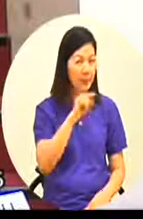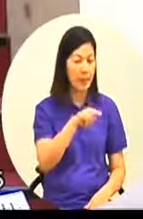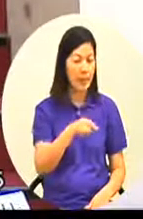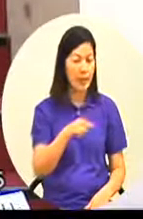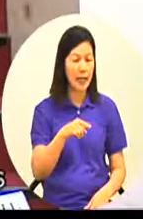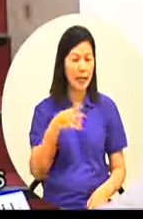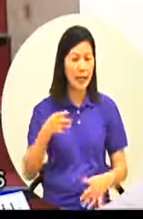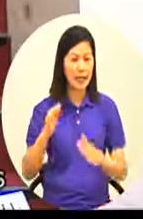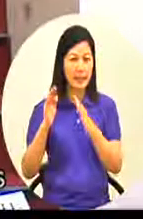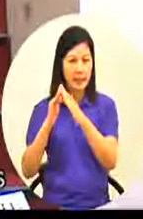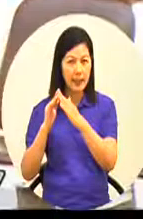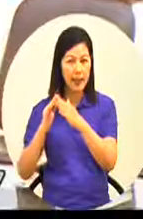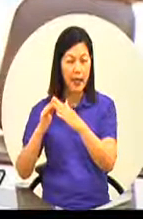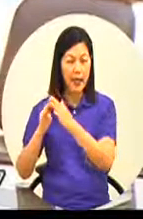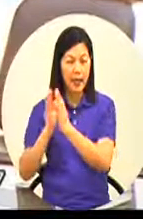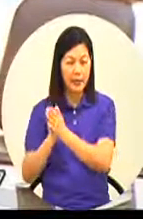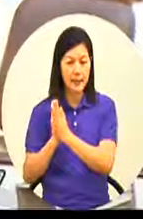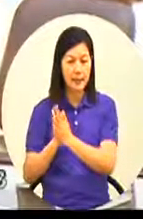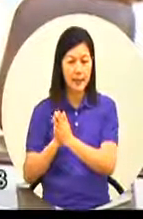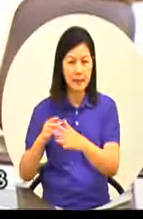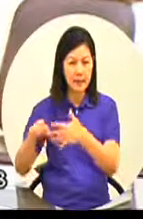搞。